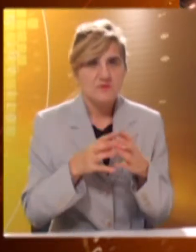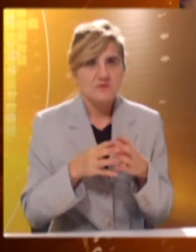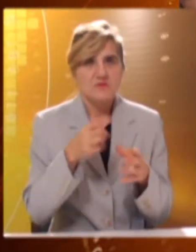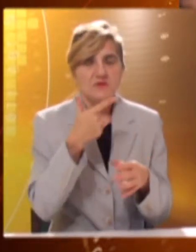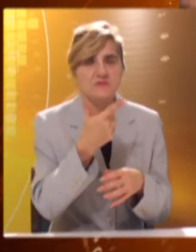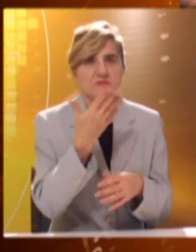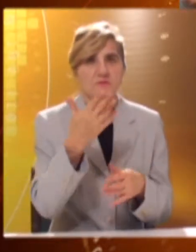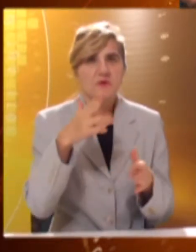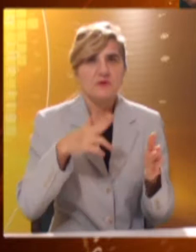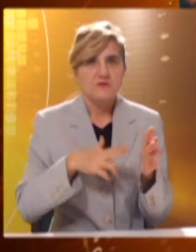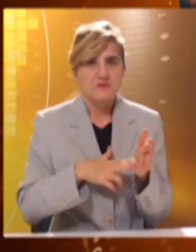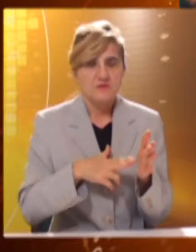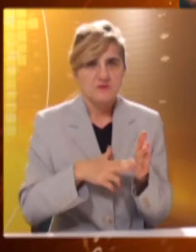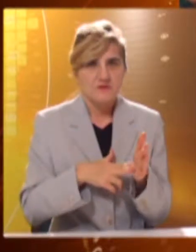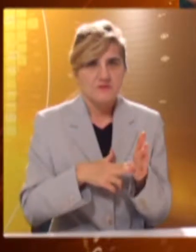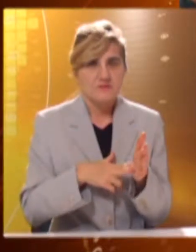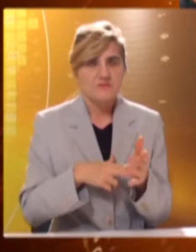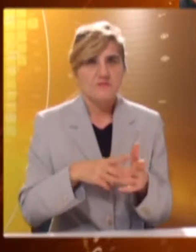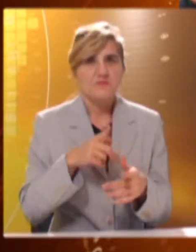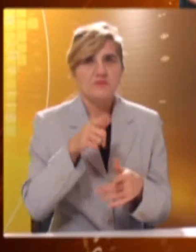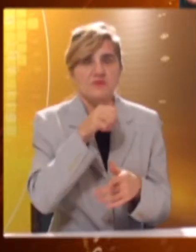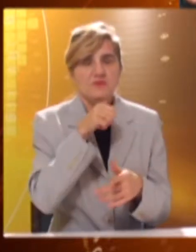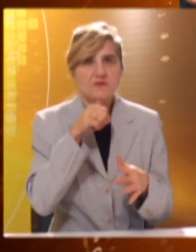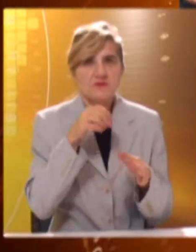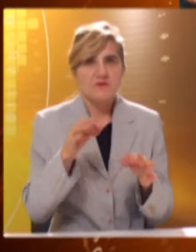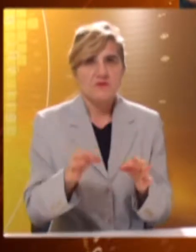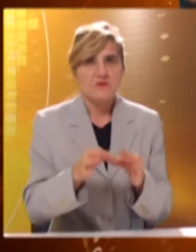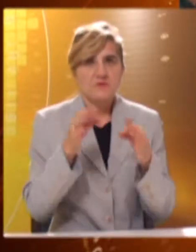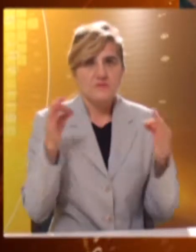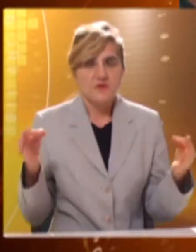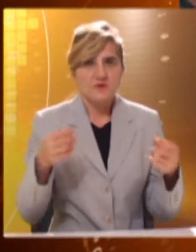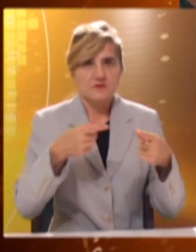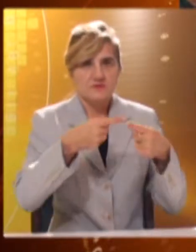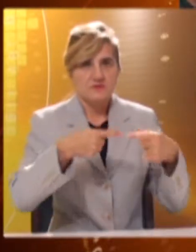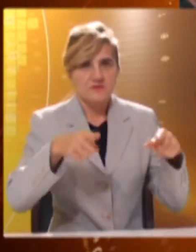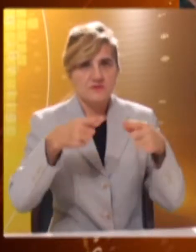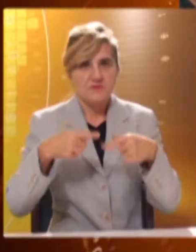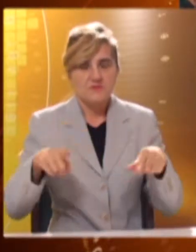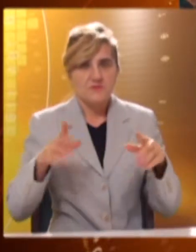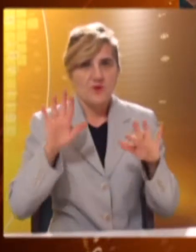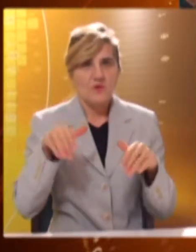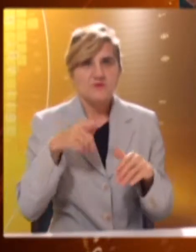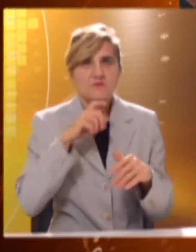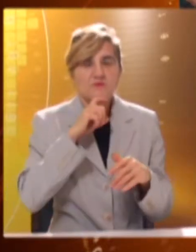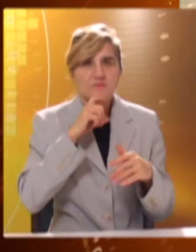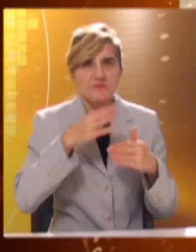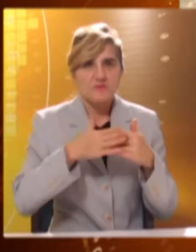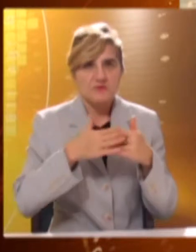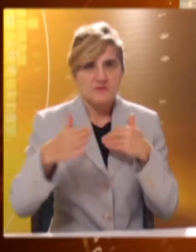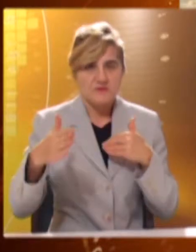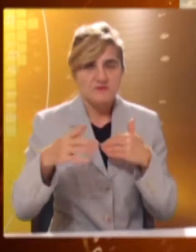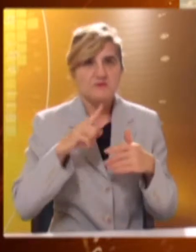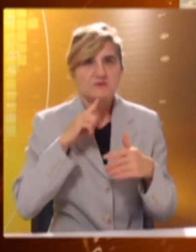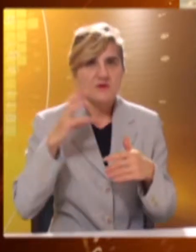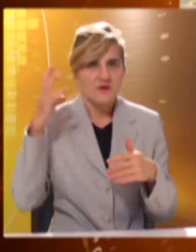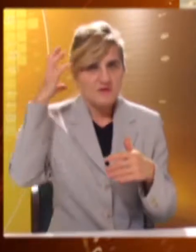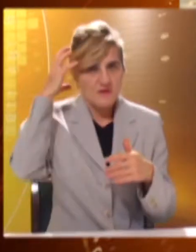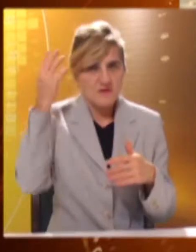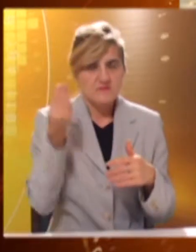Baranji 25. novembra 1918. godine proglasila je odcepljenje ovih regiona od Ugarske i njihovo